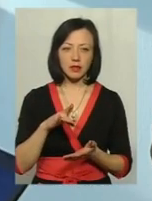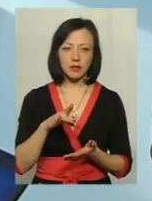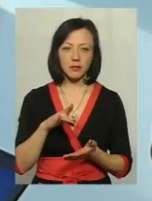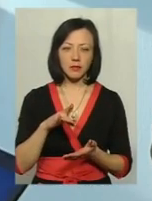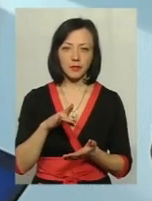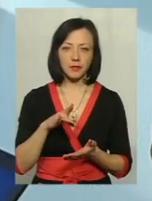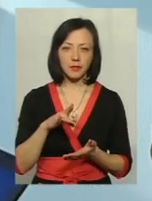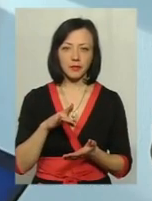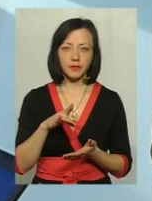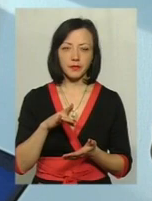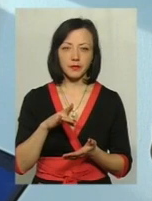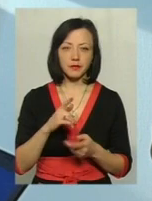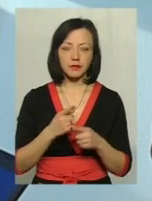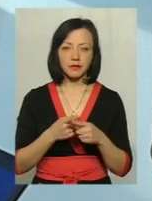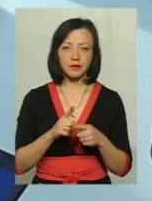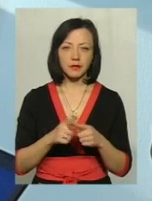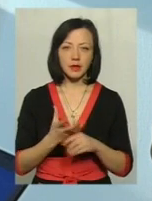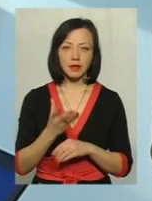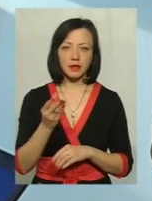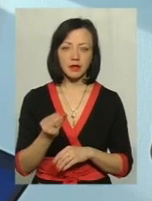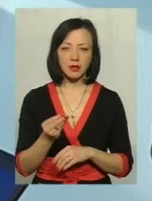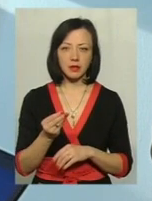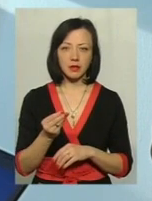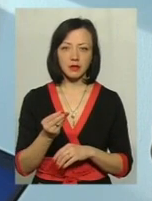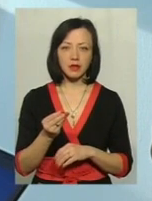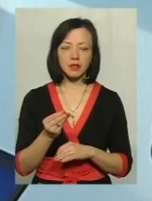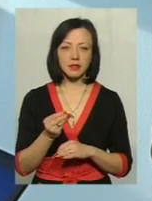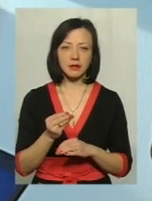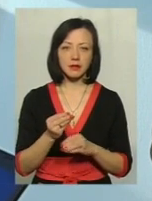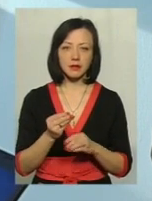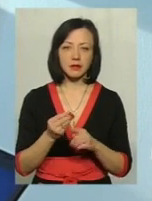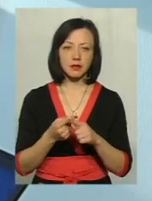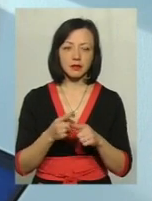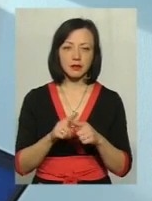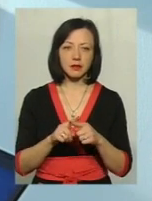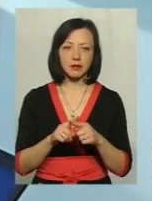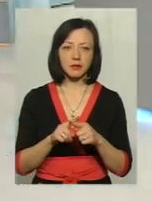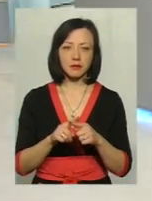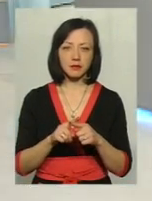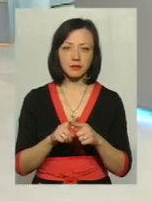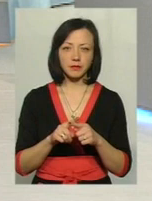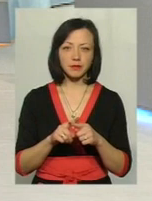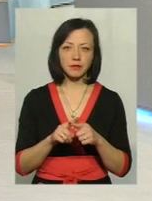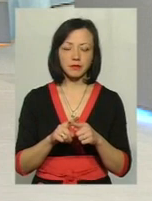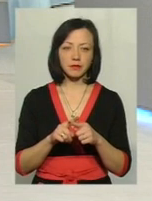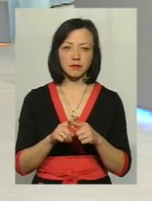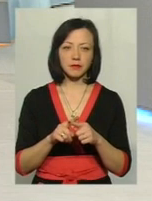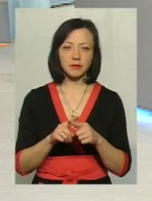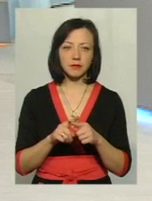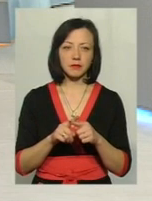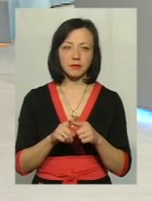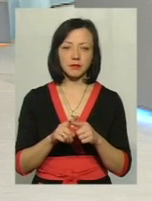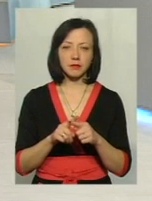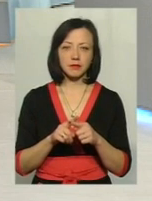на завищені платити. Вони сказали, що не можуть. Це газ. Ну, це шановний глядач, слухай.